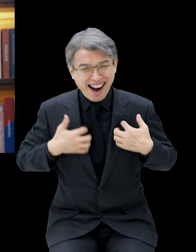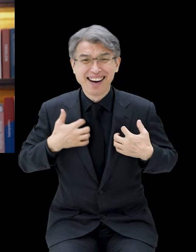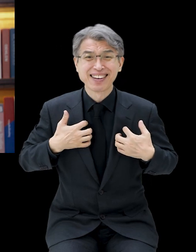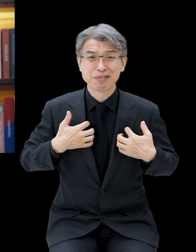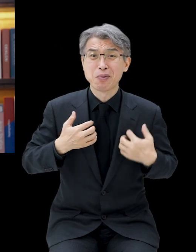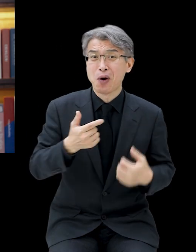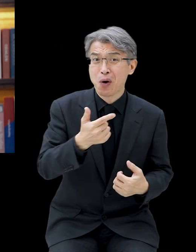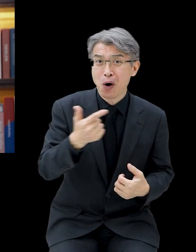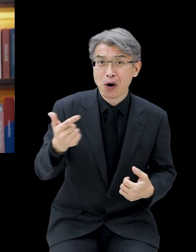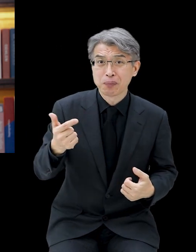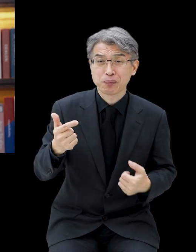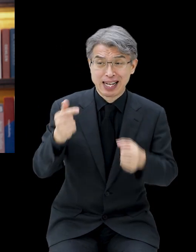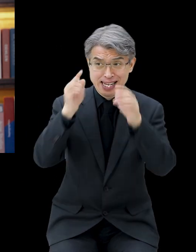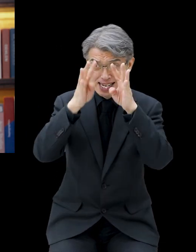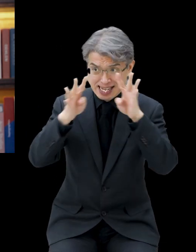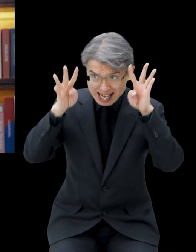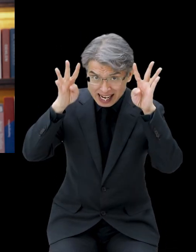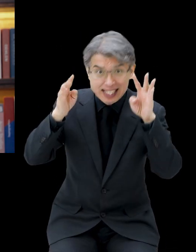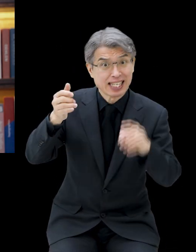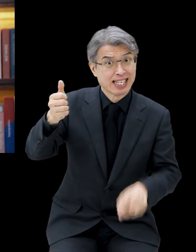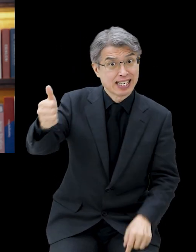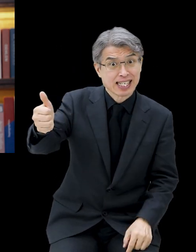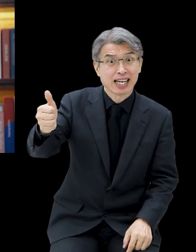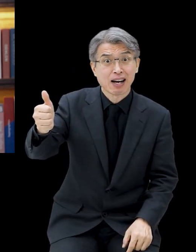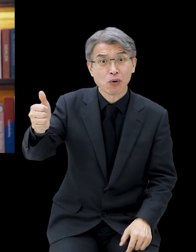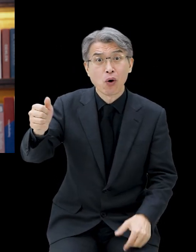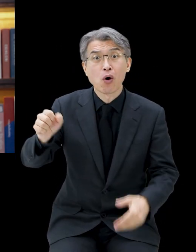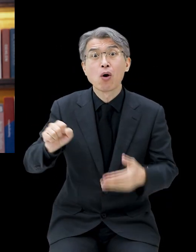대학생 분들께 소프트웨어